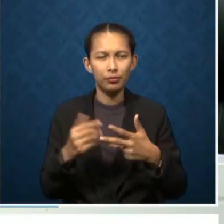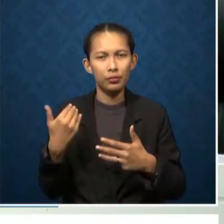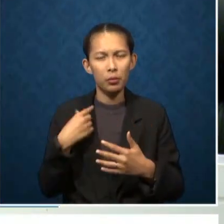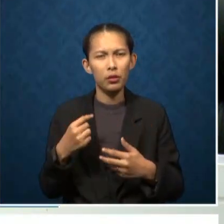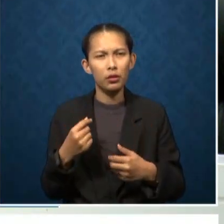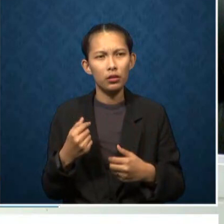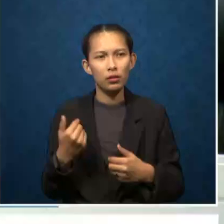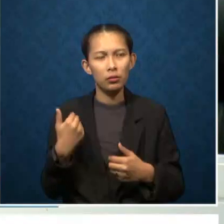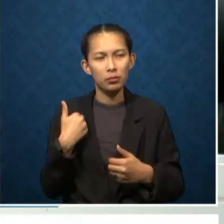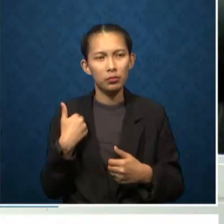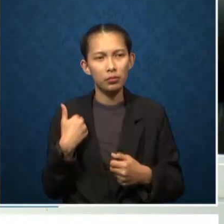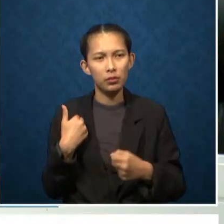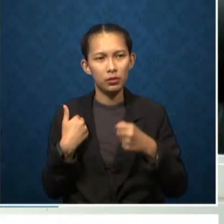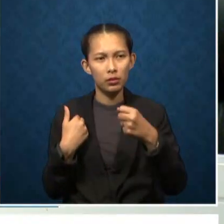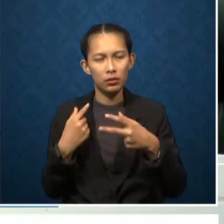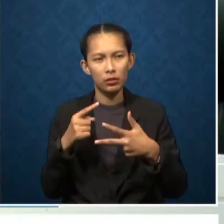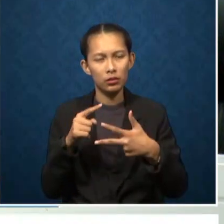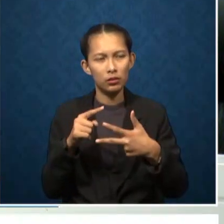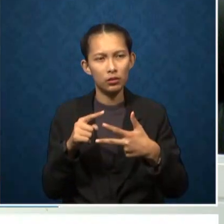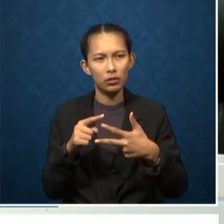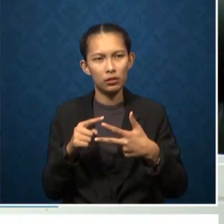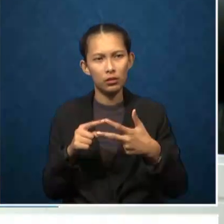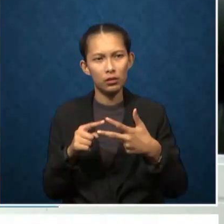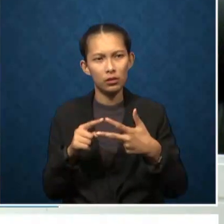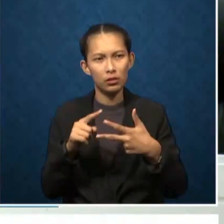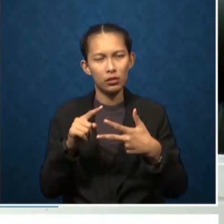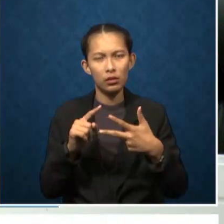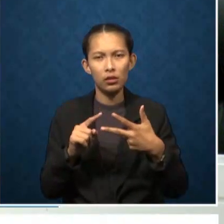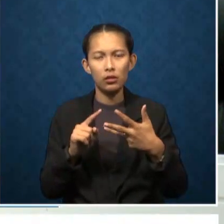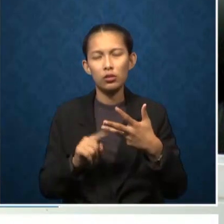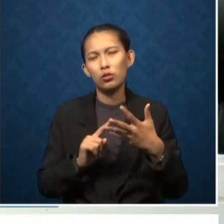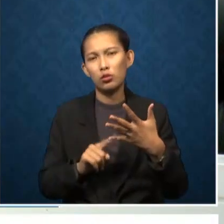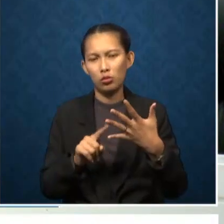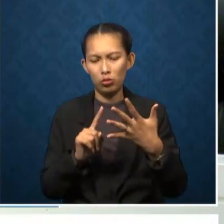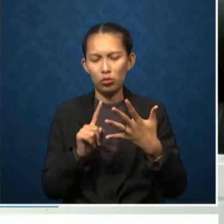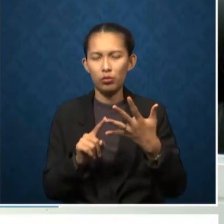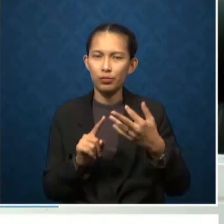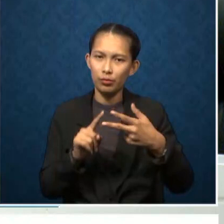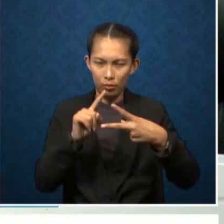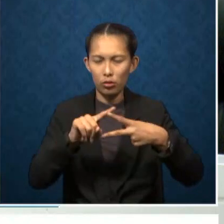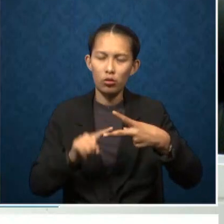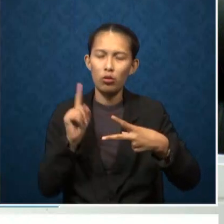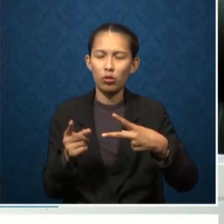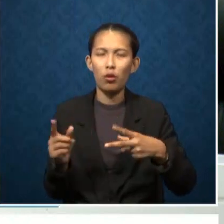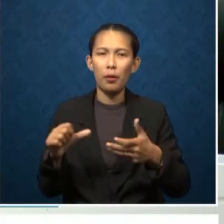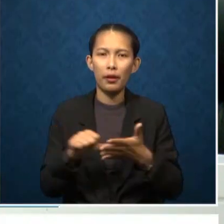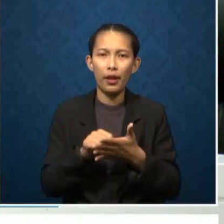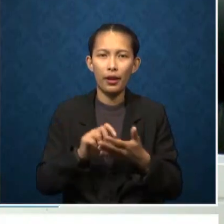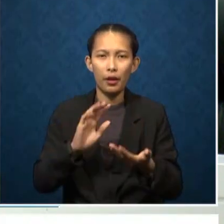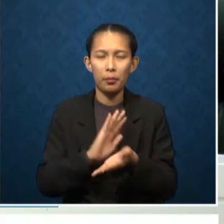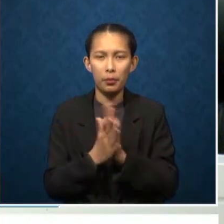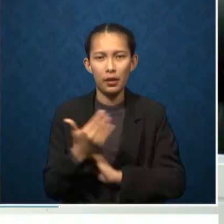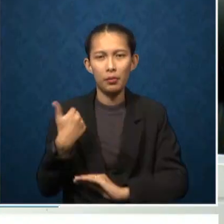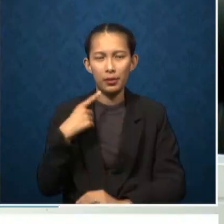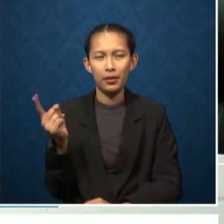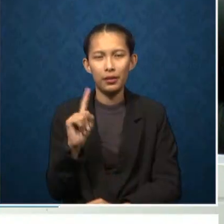ภาได้ให้ความสำคัญก็จะเป็นเรื่องของขอมีประเด็นให้รับไปปรับปรุงนะคะซึ่งทางกพร.ก็รับไปปรับปรุงในการจัดทำราย